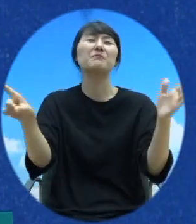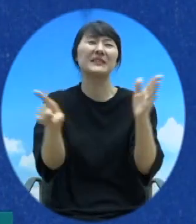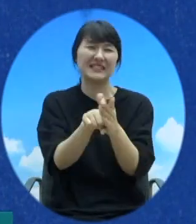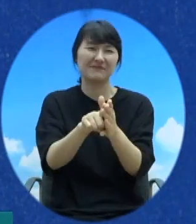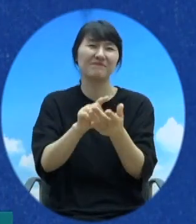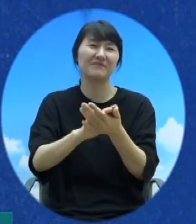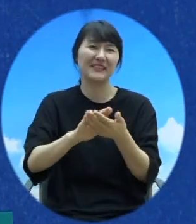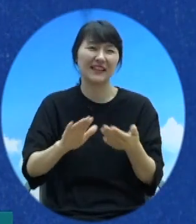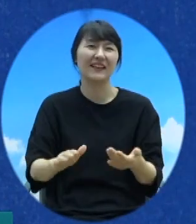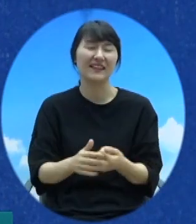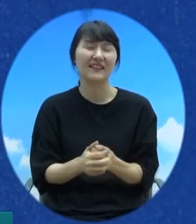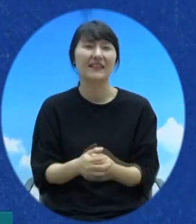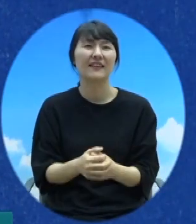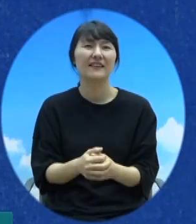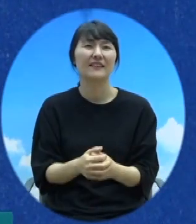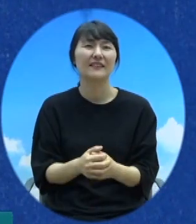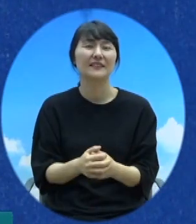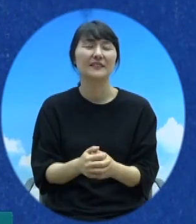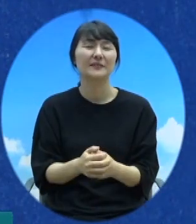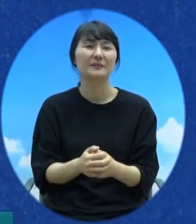역사입니다.